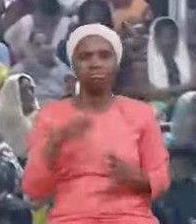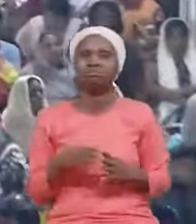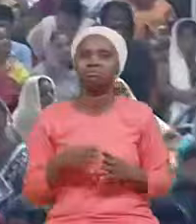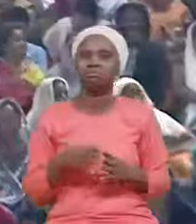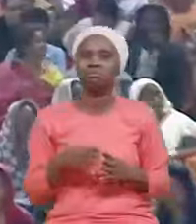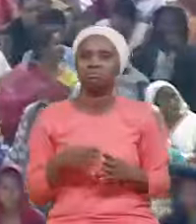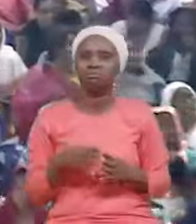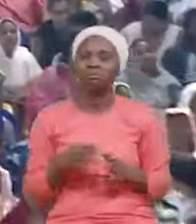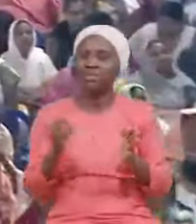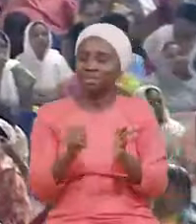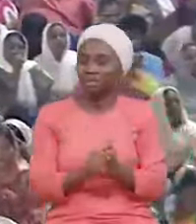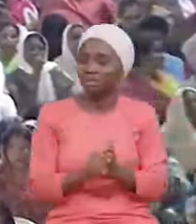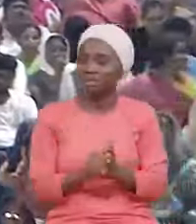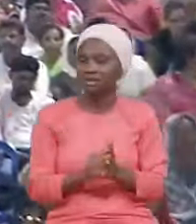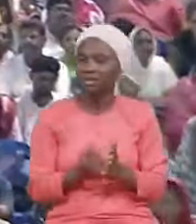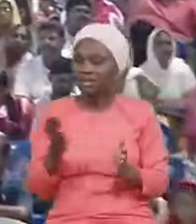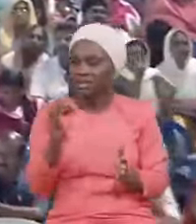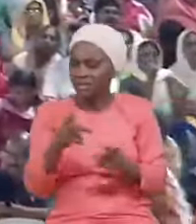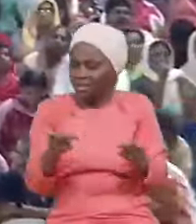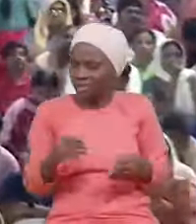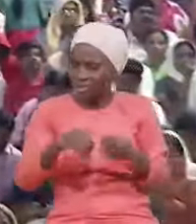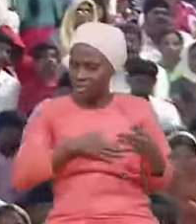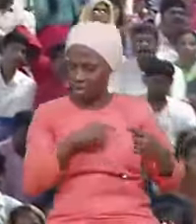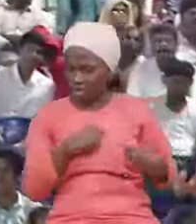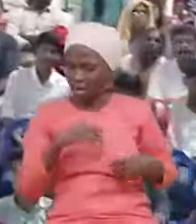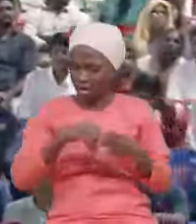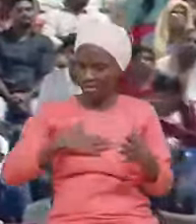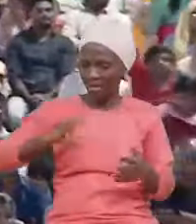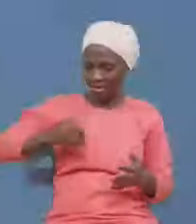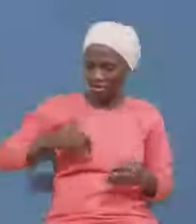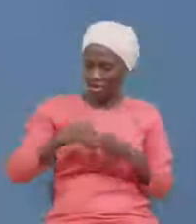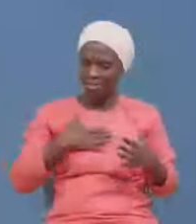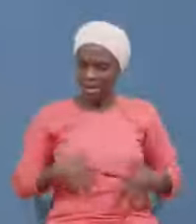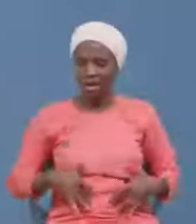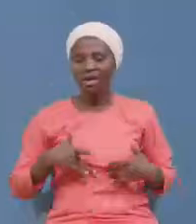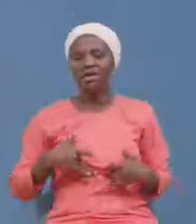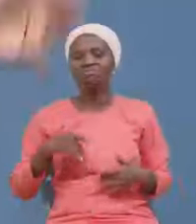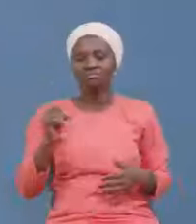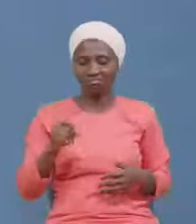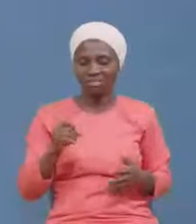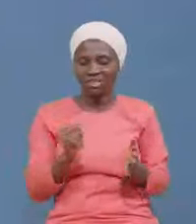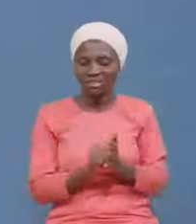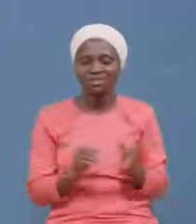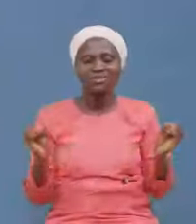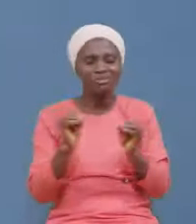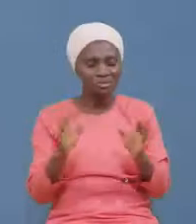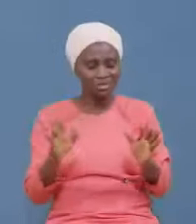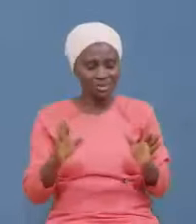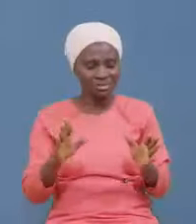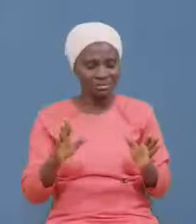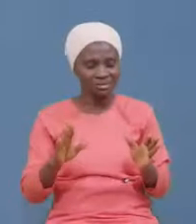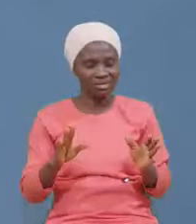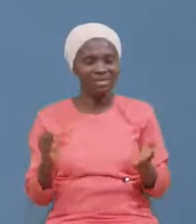చేసుకుంటాను, is the place in my heart, in my soul, in my life that nothing else can